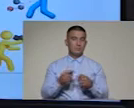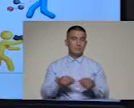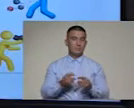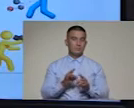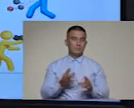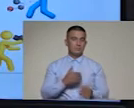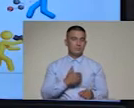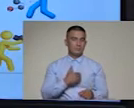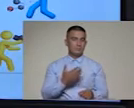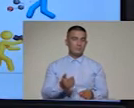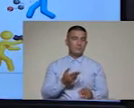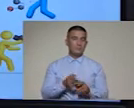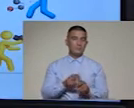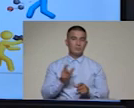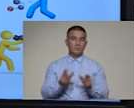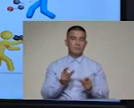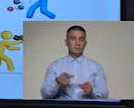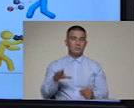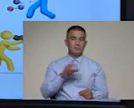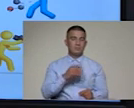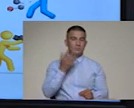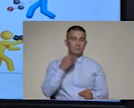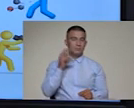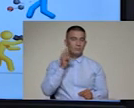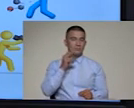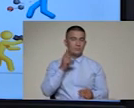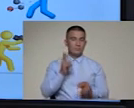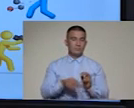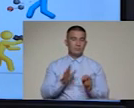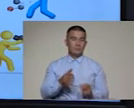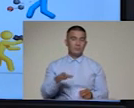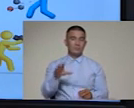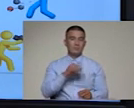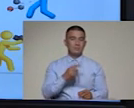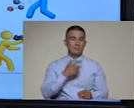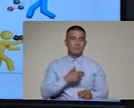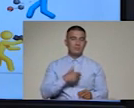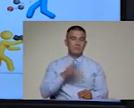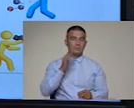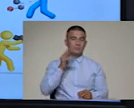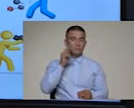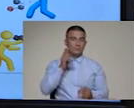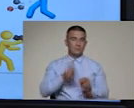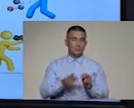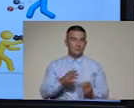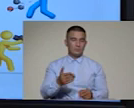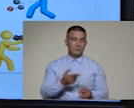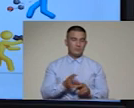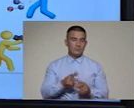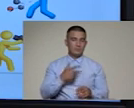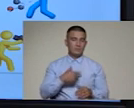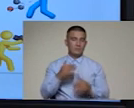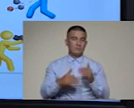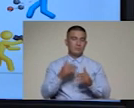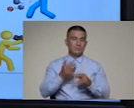Ya'ni odamlar qachonki o'qishdan to'xtashsa, tafakkur qilishdan to'xtashadi. Ushbu so'zlarni Dani